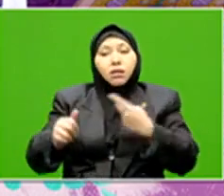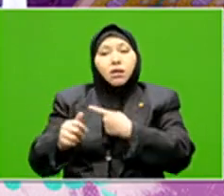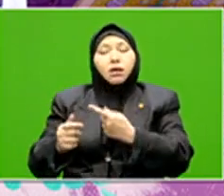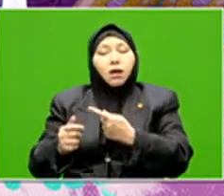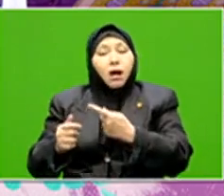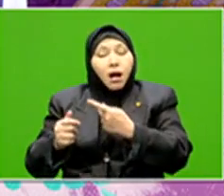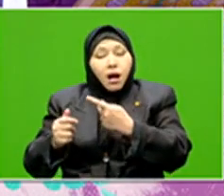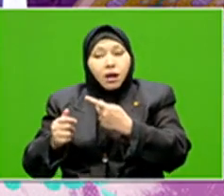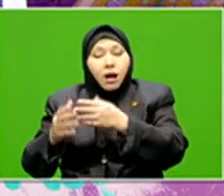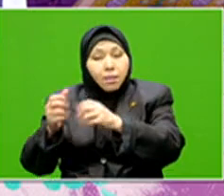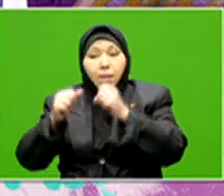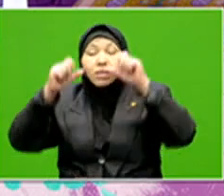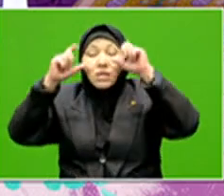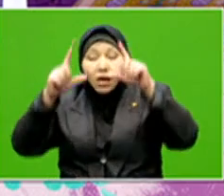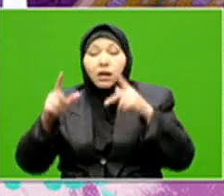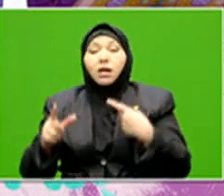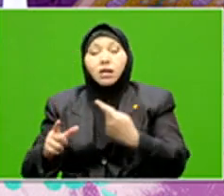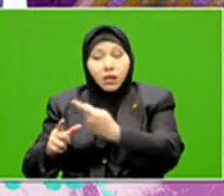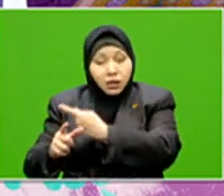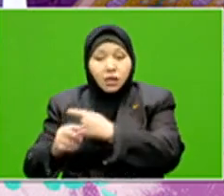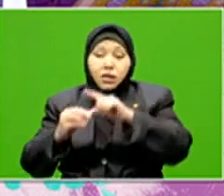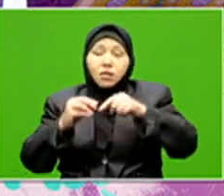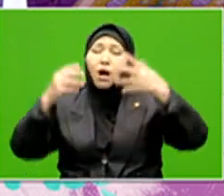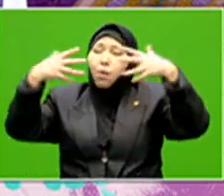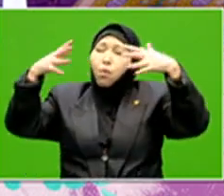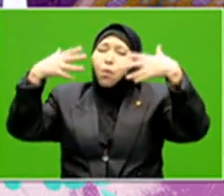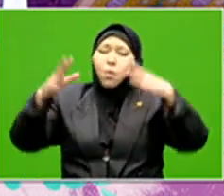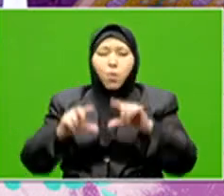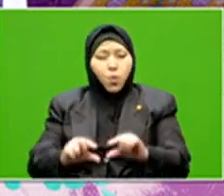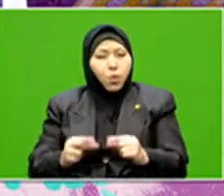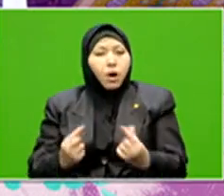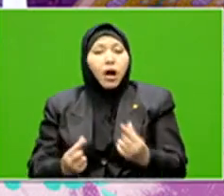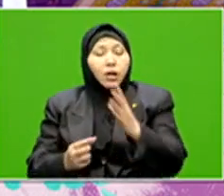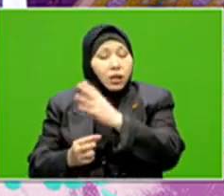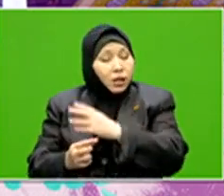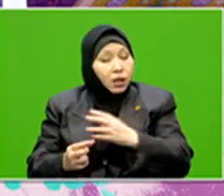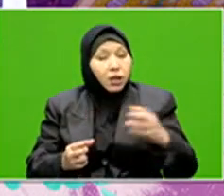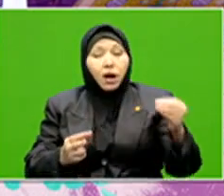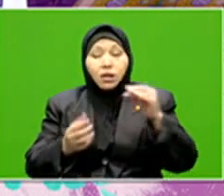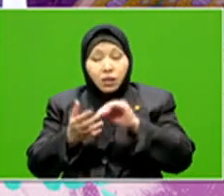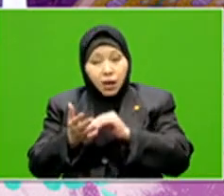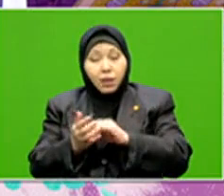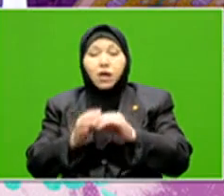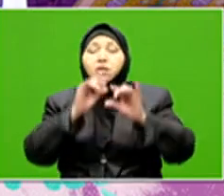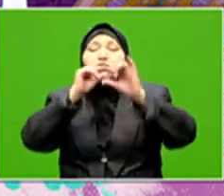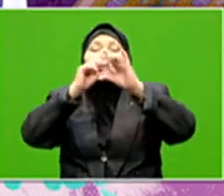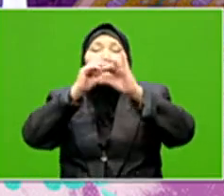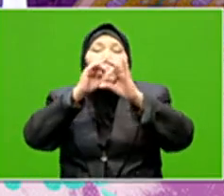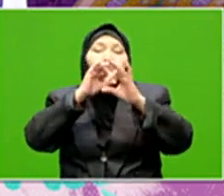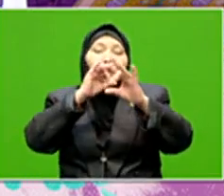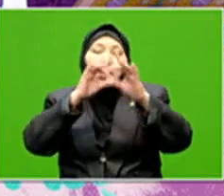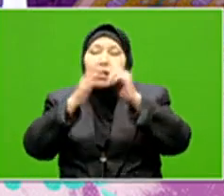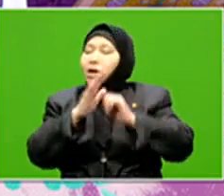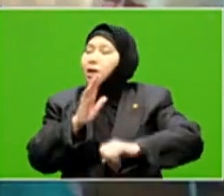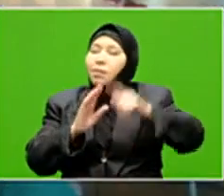bahkan mudah-mudahan menyedarkan kita tentang kehebatan Al-Quran yang dikatakan seruling daripada seruling Nabi Daud. Itu merupakan kelebihan yang